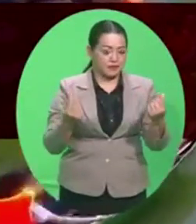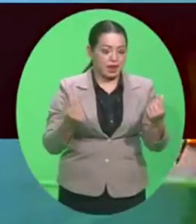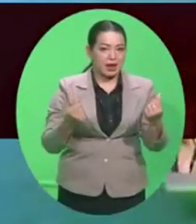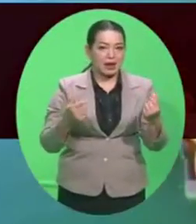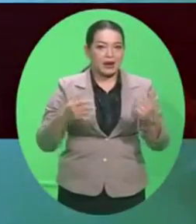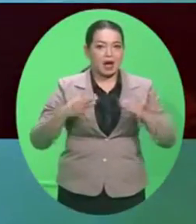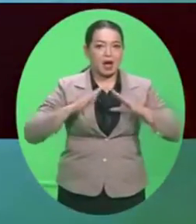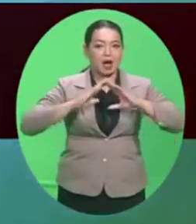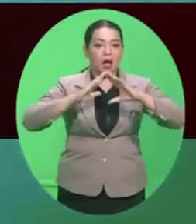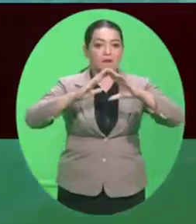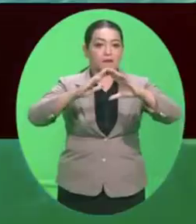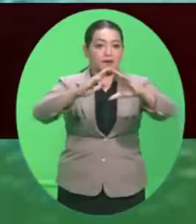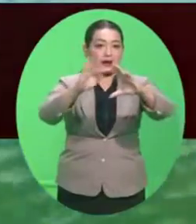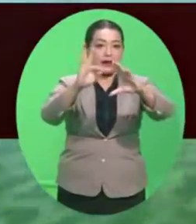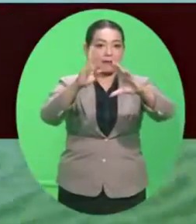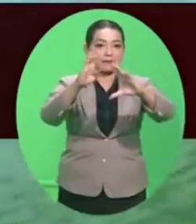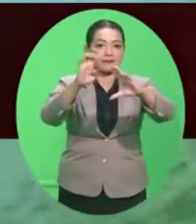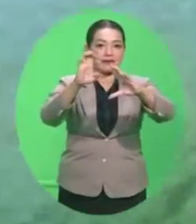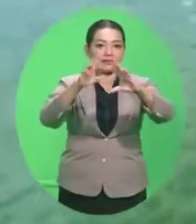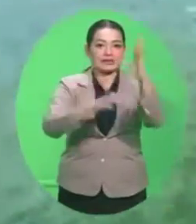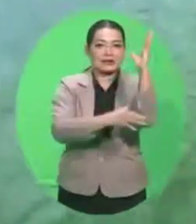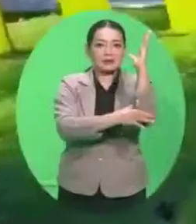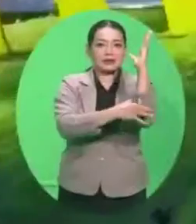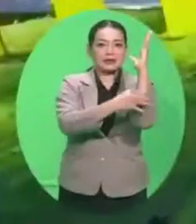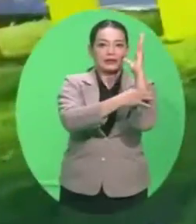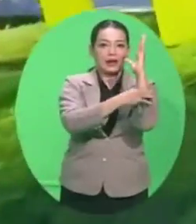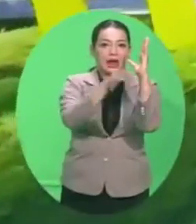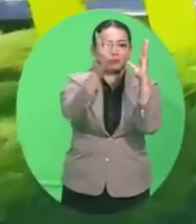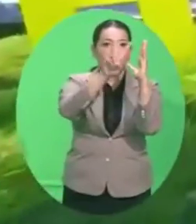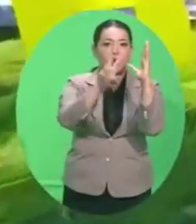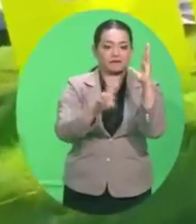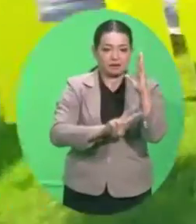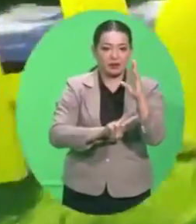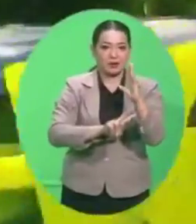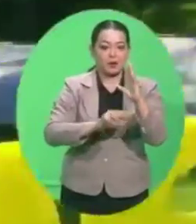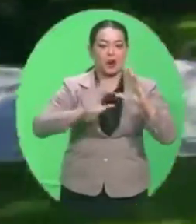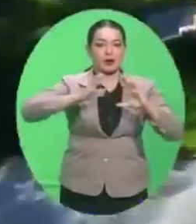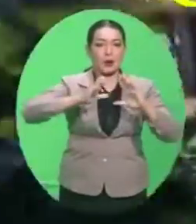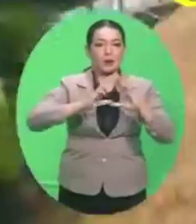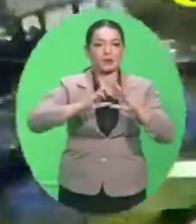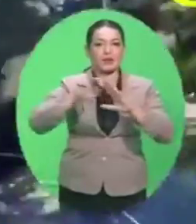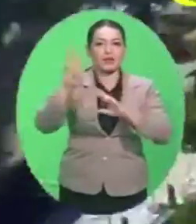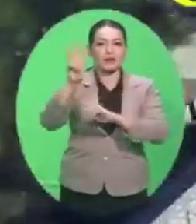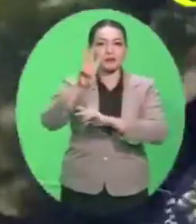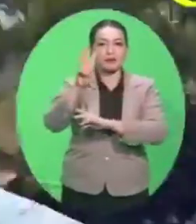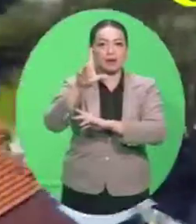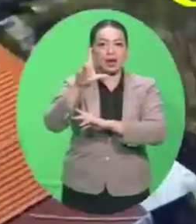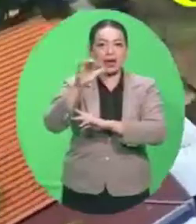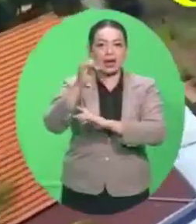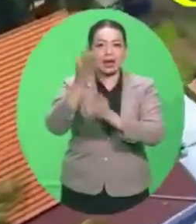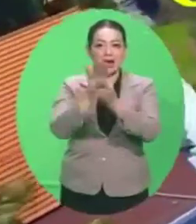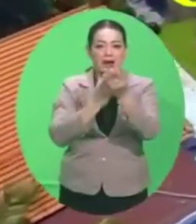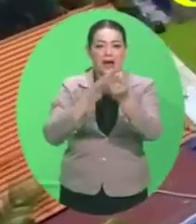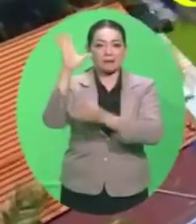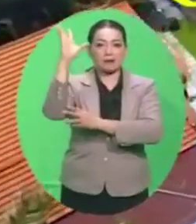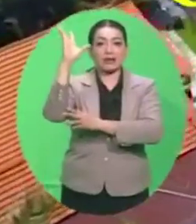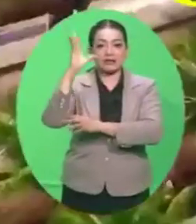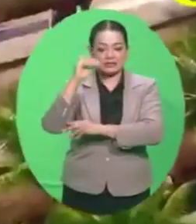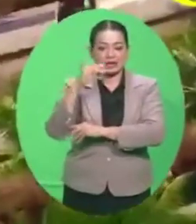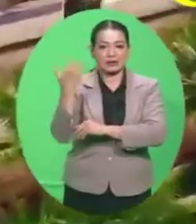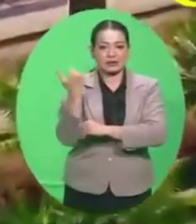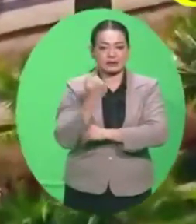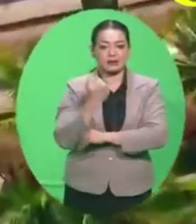đồng thời được những phần quà tặng có giá trị từ công ty cổ phần phân bón Ba Lá Xanh. Ngoài ra, còn có chương trình rút thăm trúng thưởng một giải đặc biệt trị